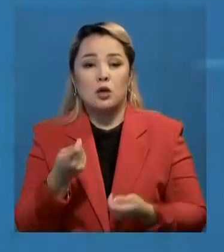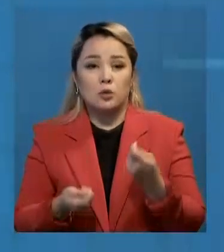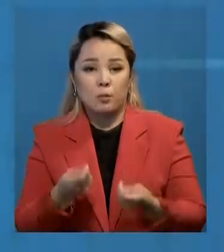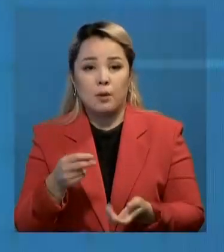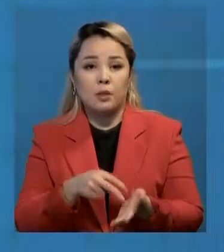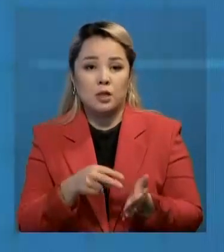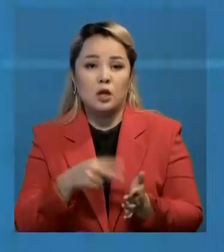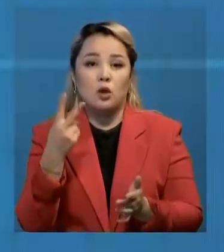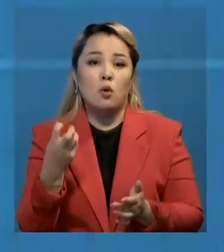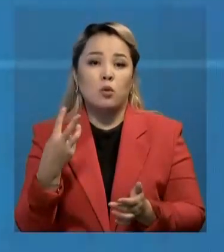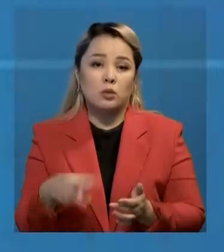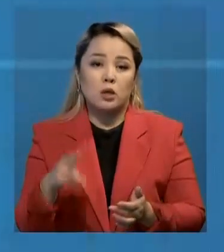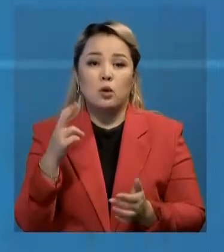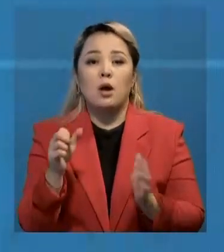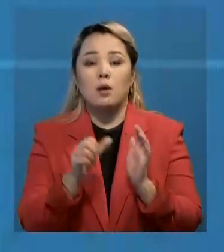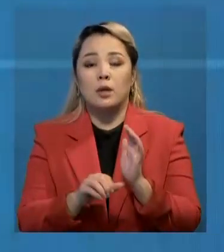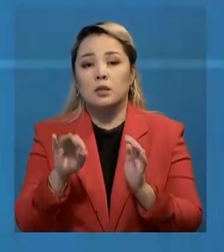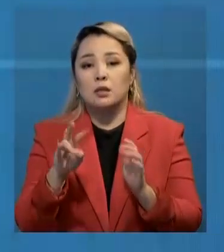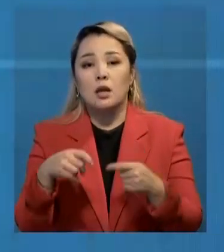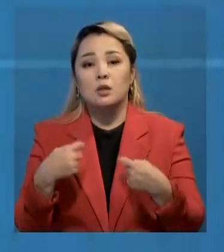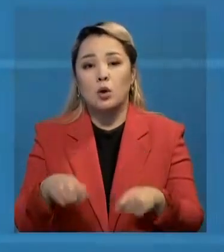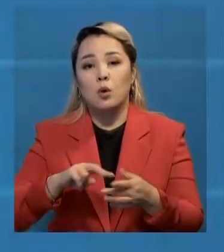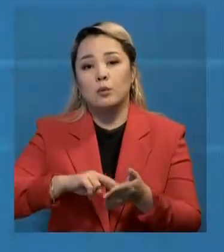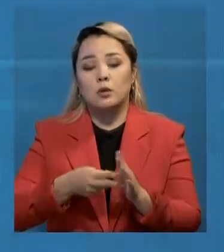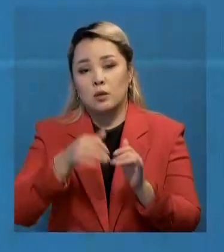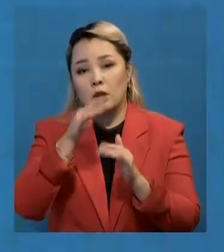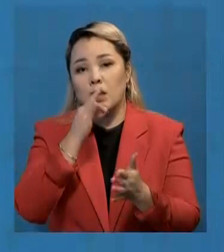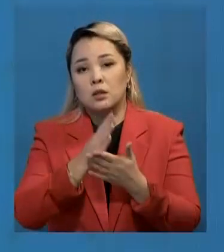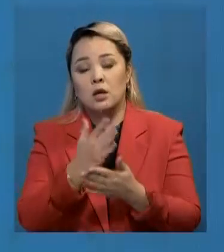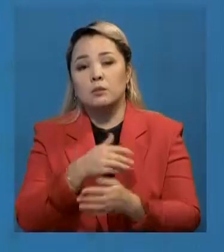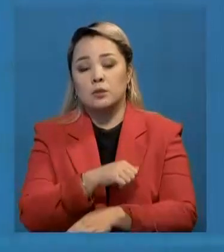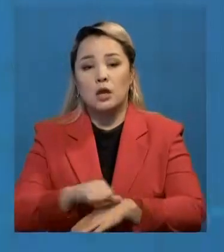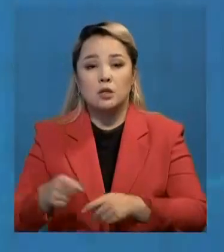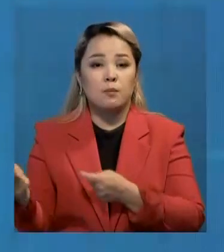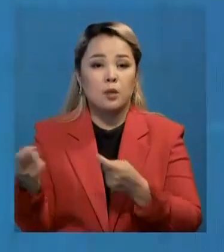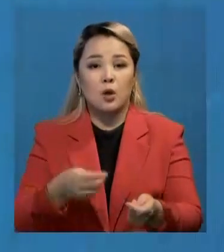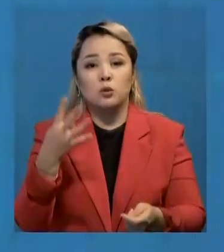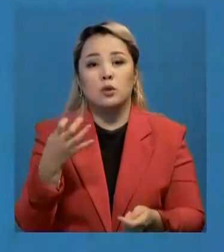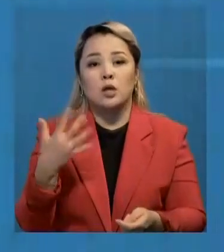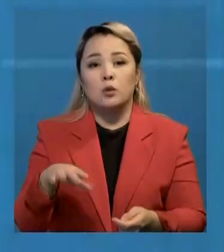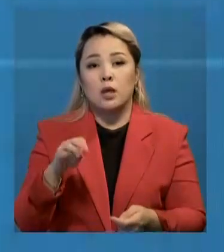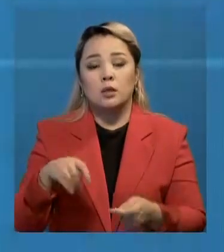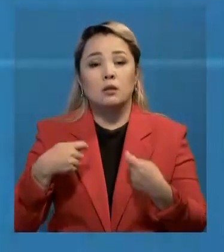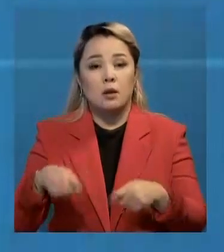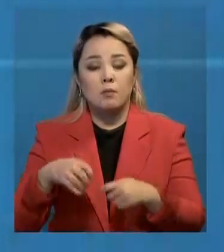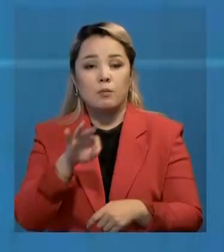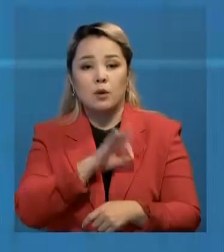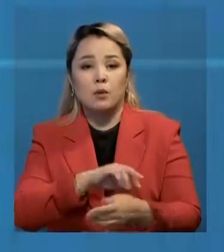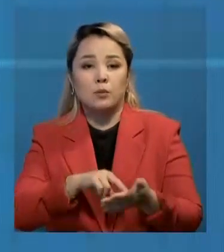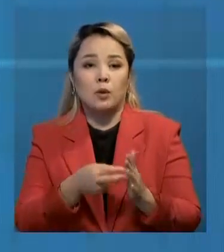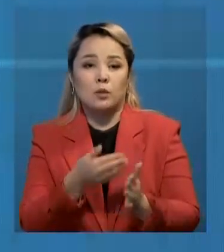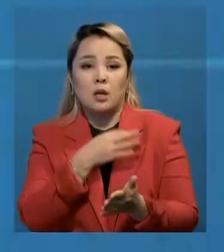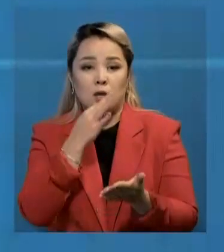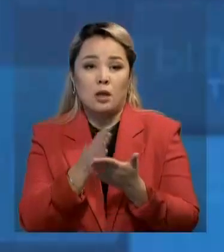яғни 230-260 теңгеге өткізуді қаламайды. Шеттен келгендерге 450 теңгеге сатып, пайда тапқанды жөн